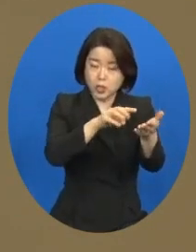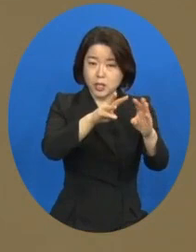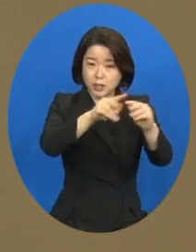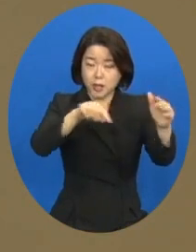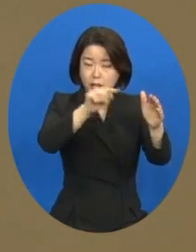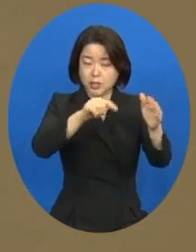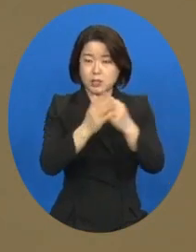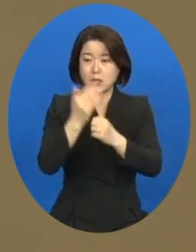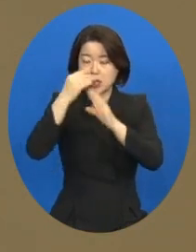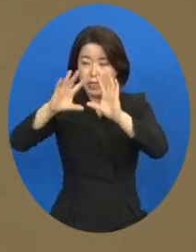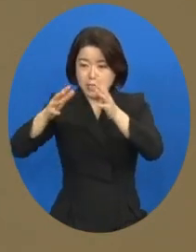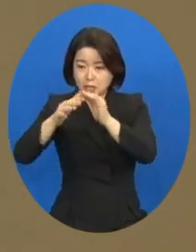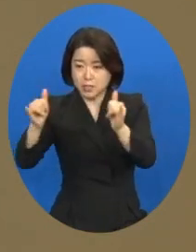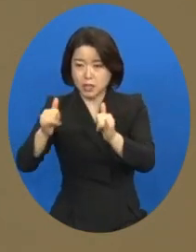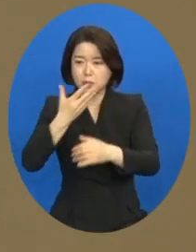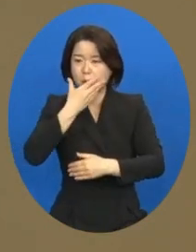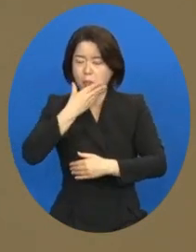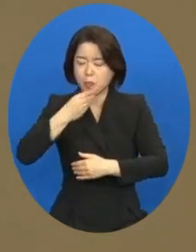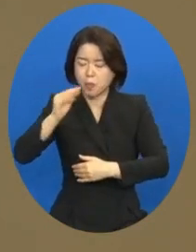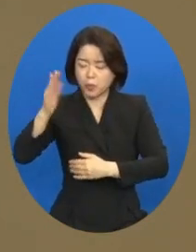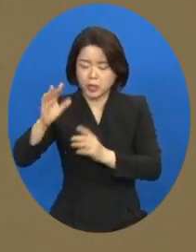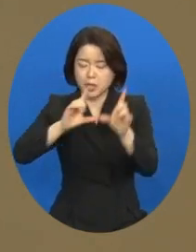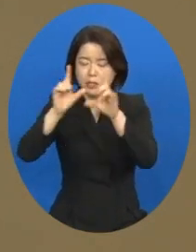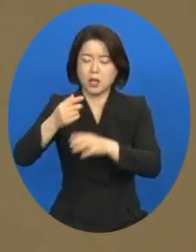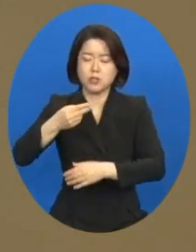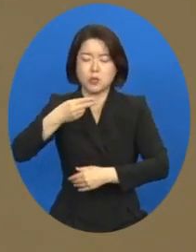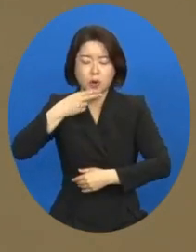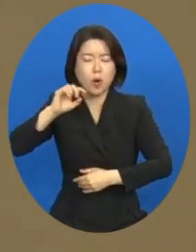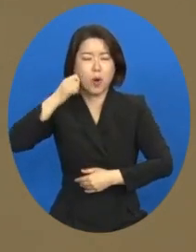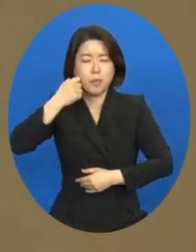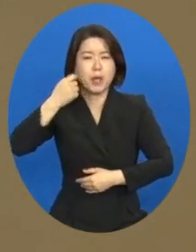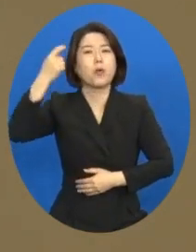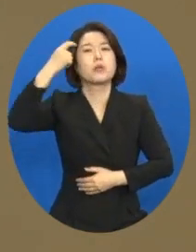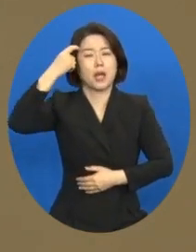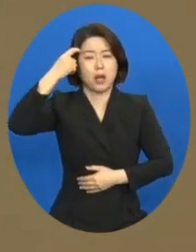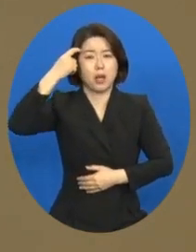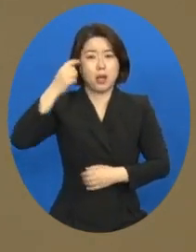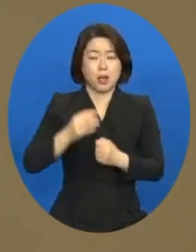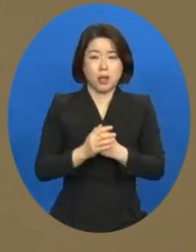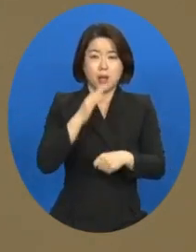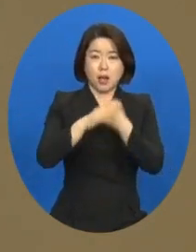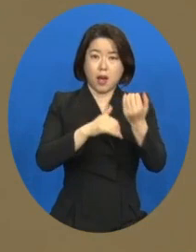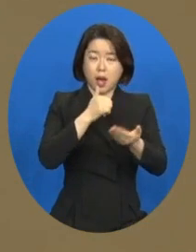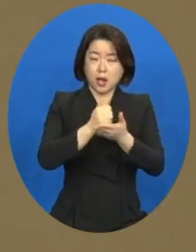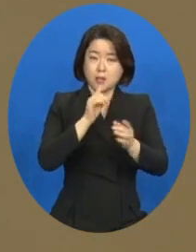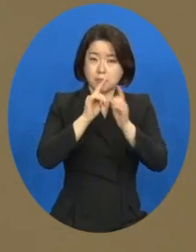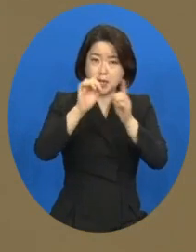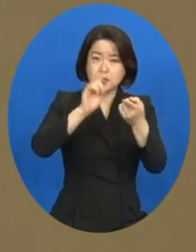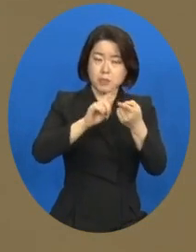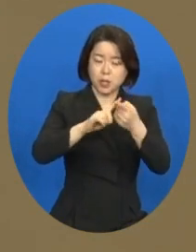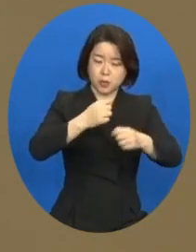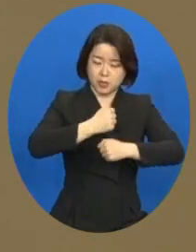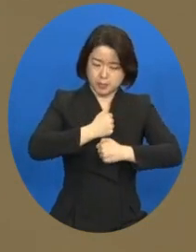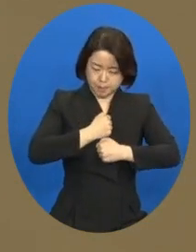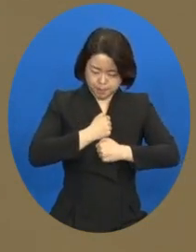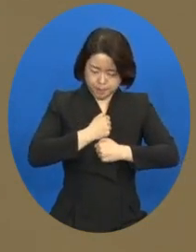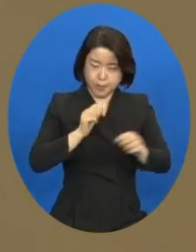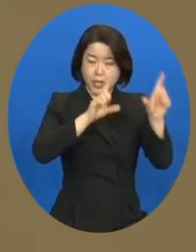진짜 복되게 살 수 없다고 생각했어요. 하나님의 말씀대로 지키고 살고